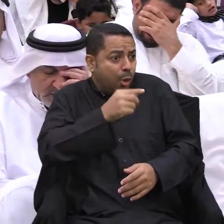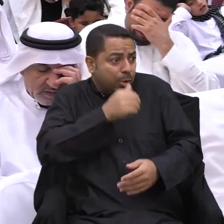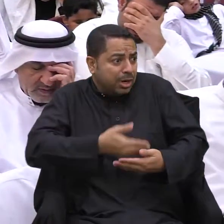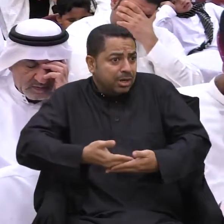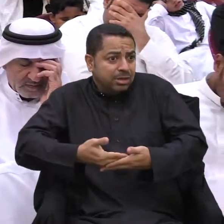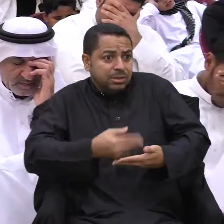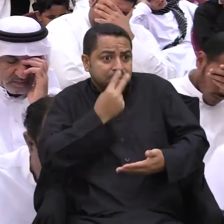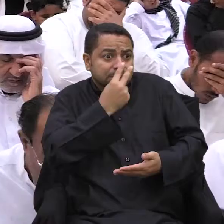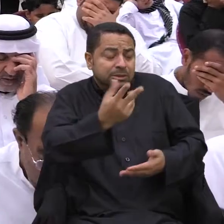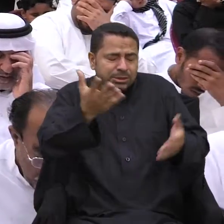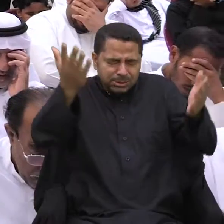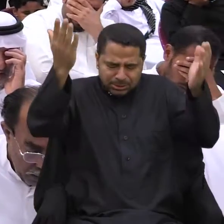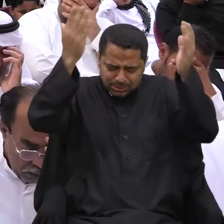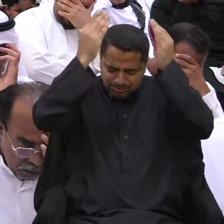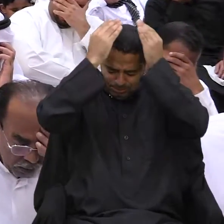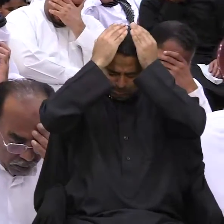يفور.